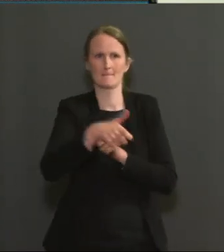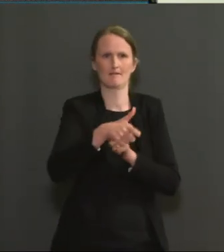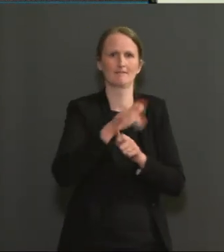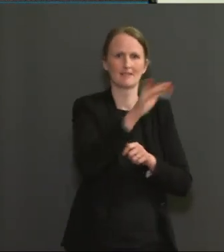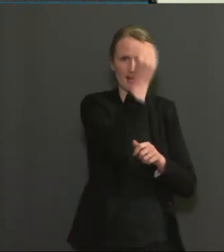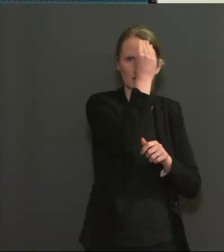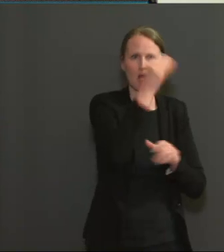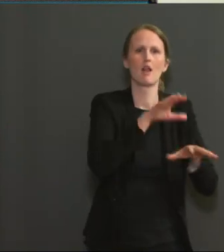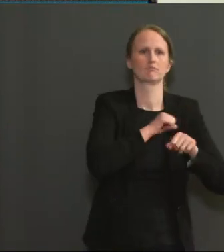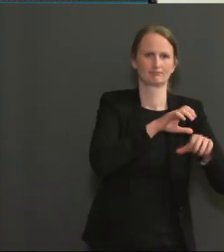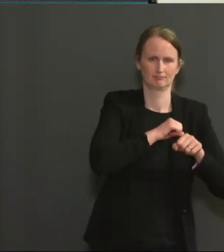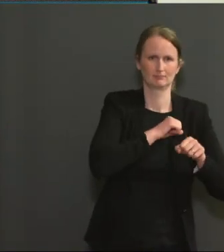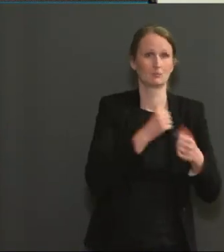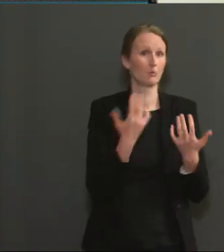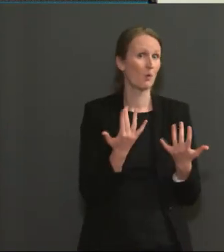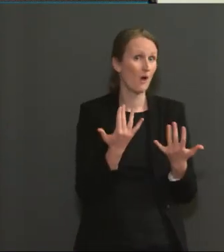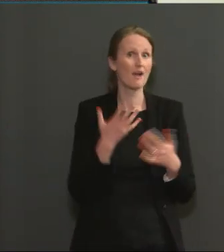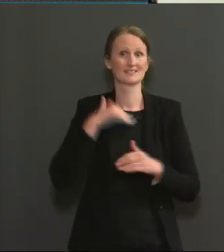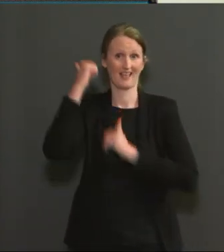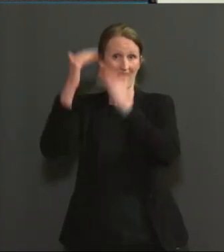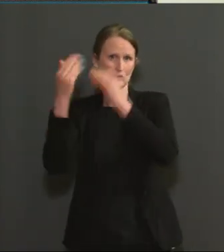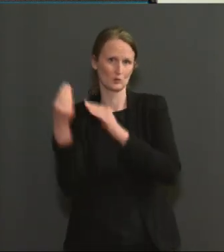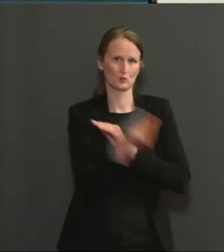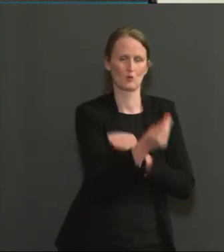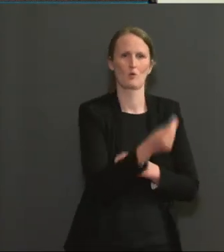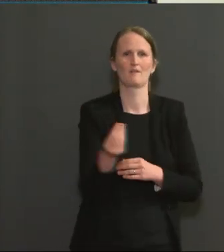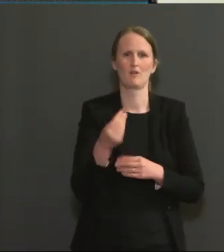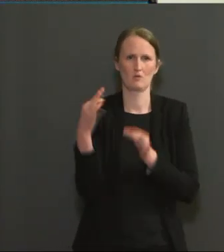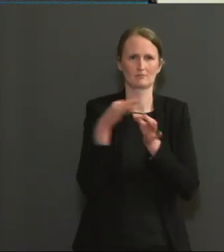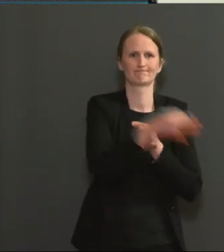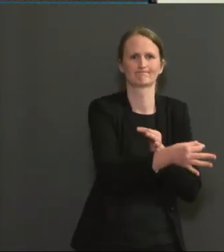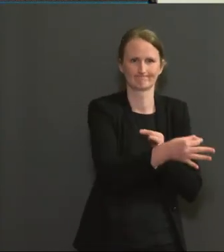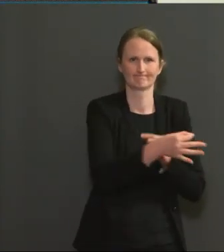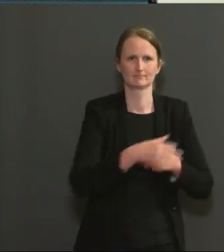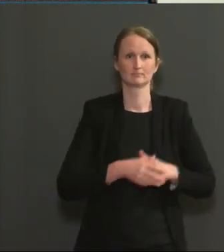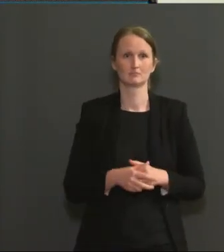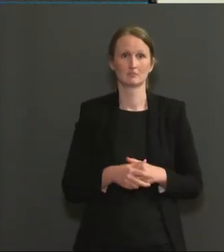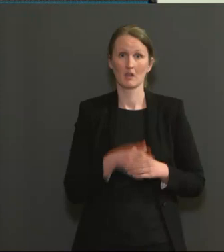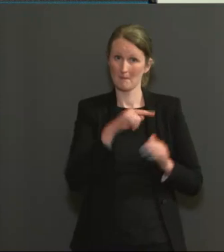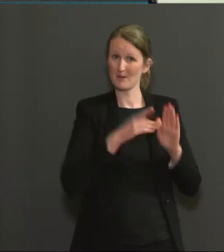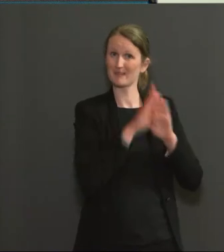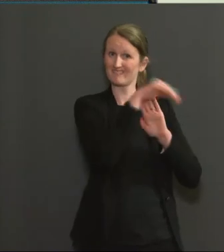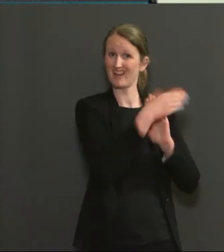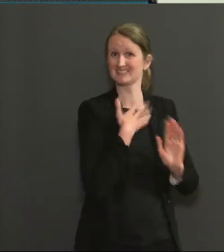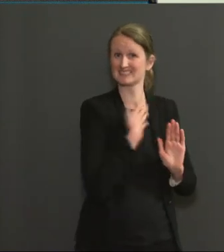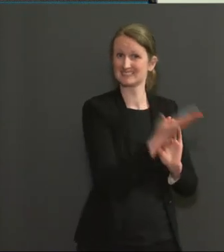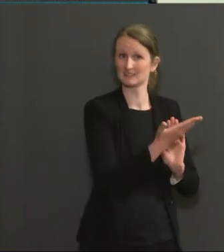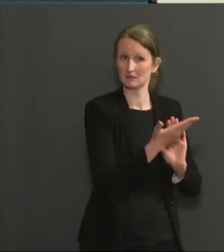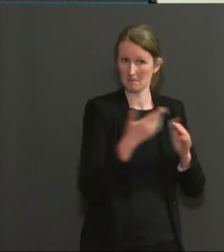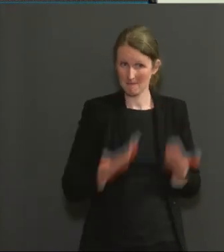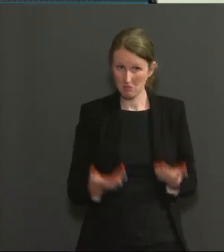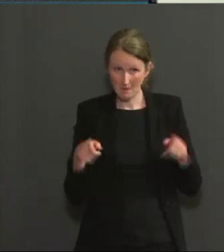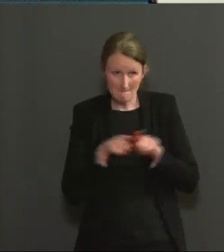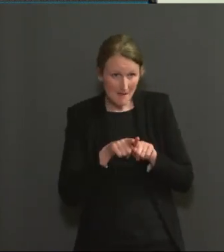établir si ceci est toujours exact effectivement dans les écoles on est particulièrement attentif à la situation d'un enfant qui